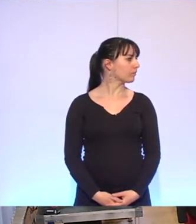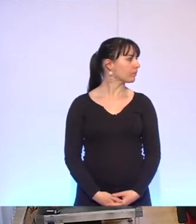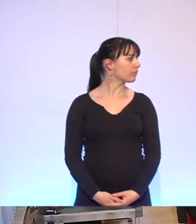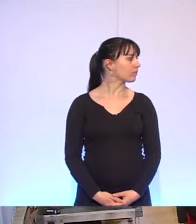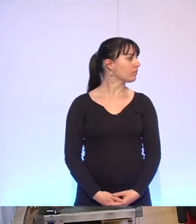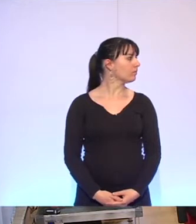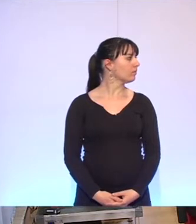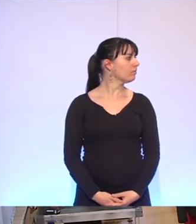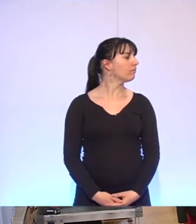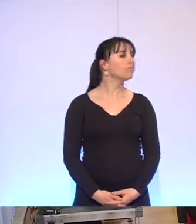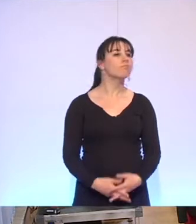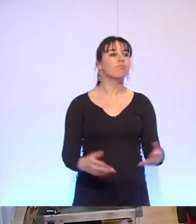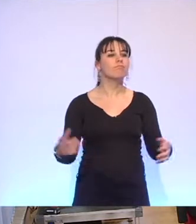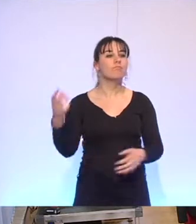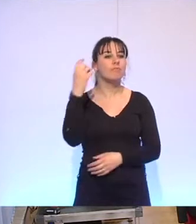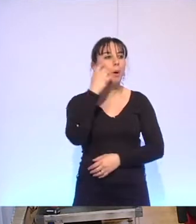Vous aurez noté donc qu'il y a